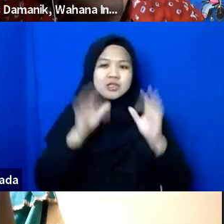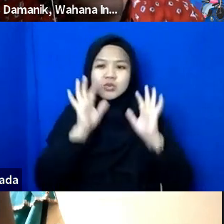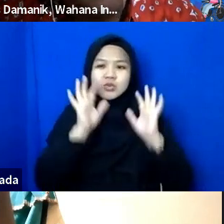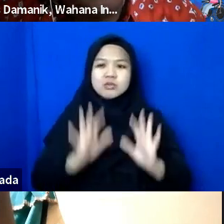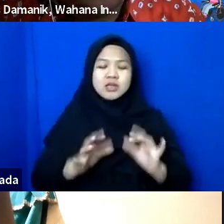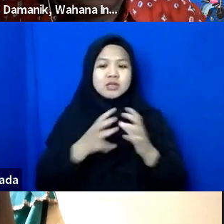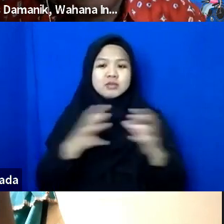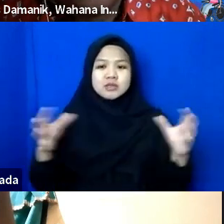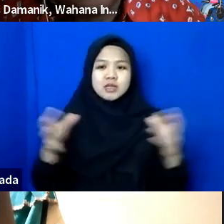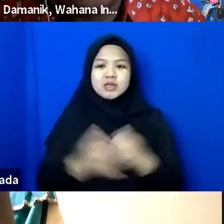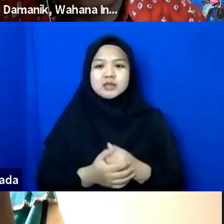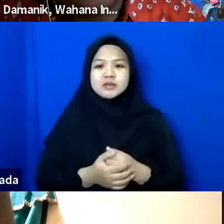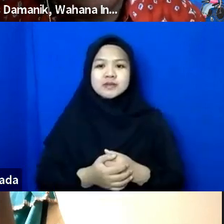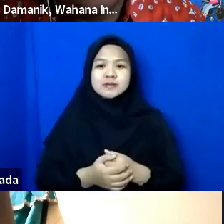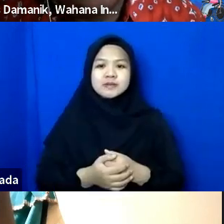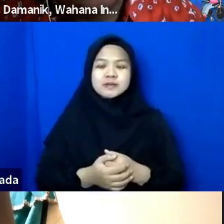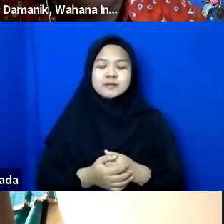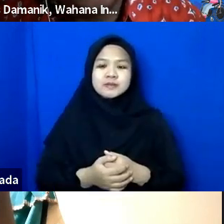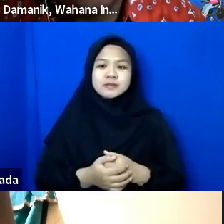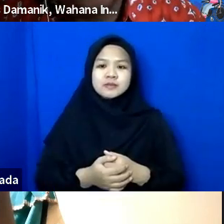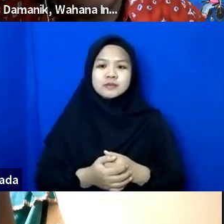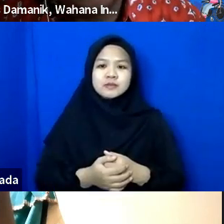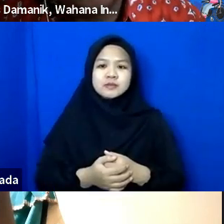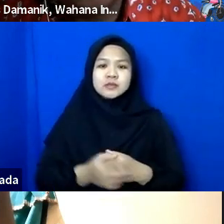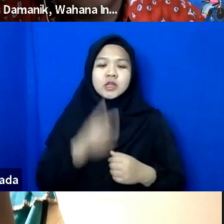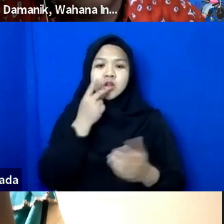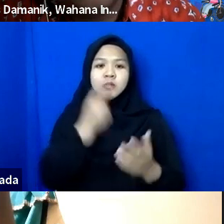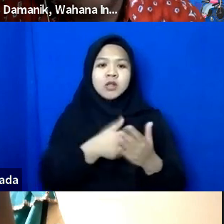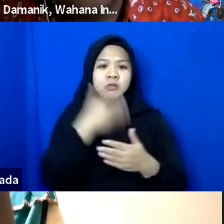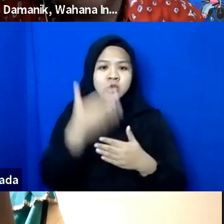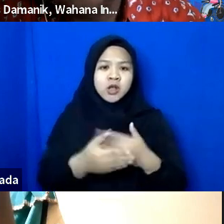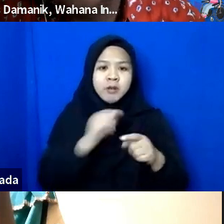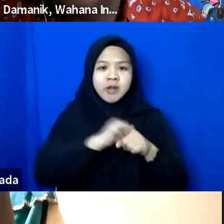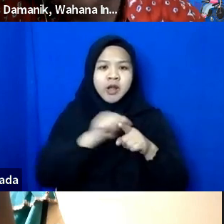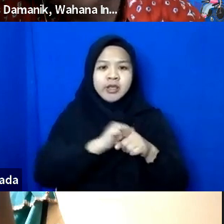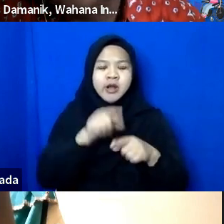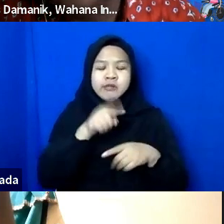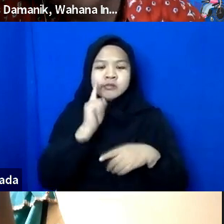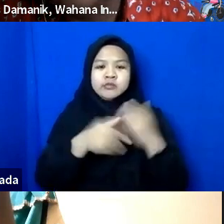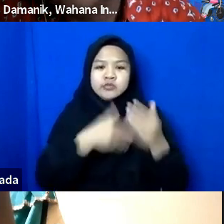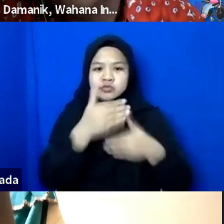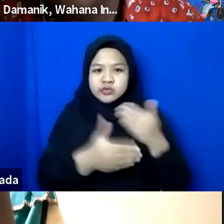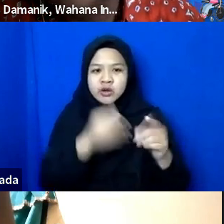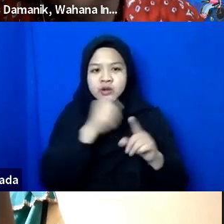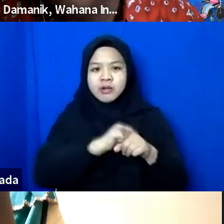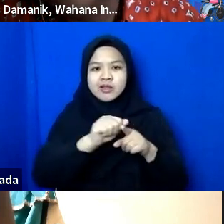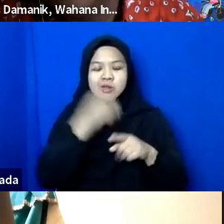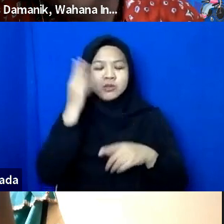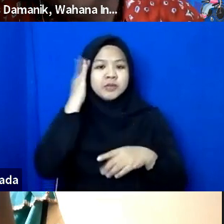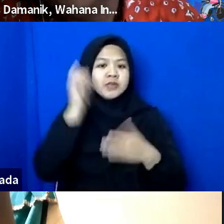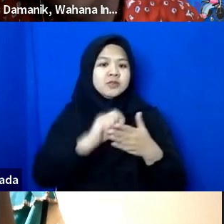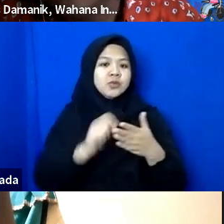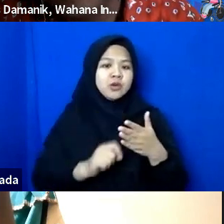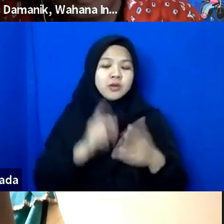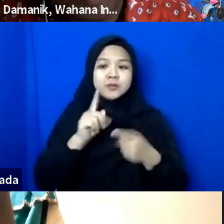besar nah kemudian rekomendasi berikutnya pelatihan ini akan terjadi terus-menerus untuk kepsek jadi begitu man